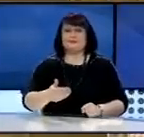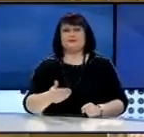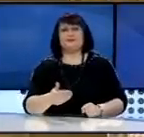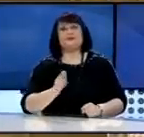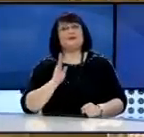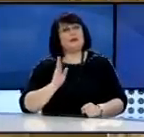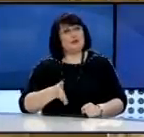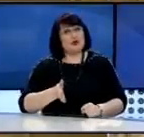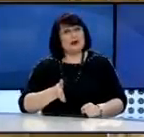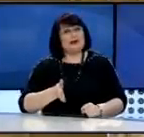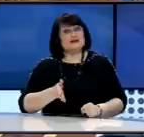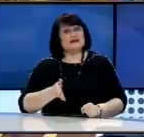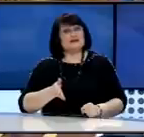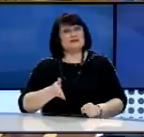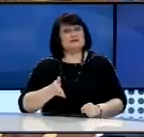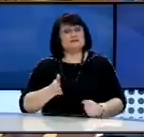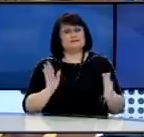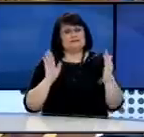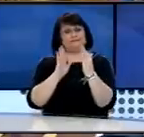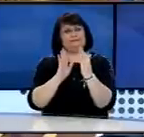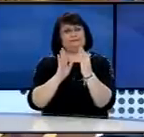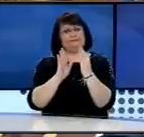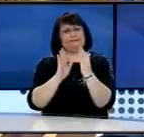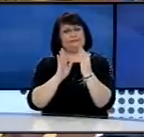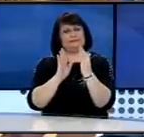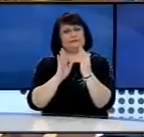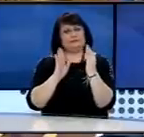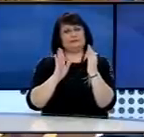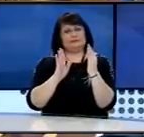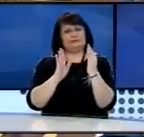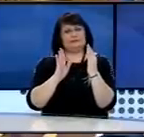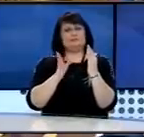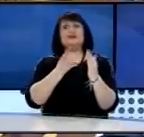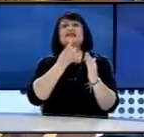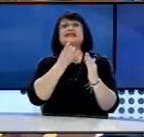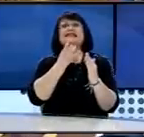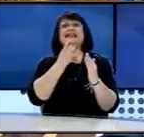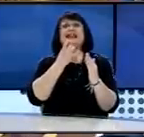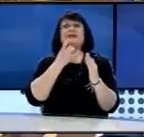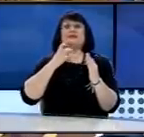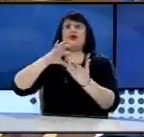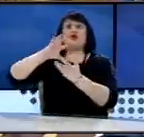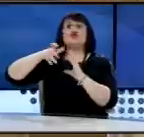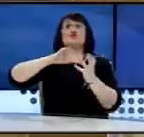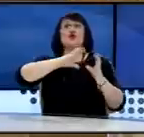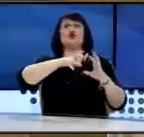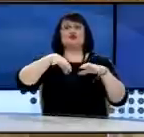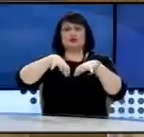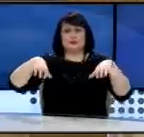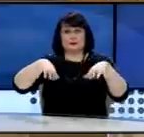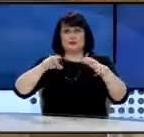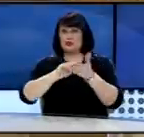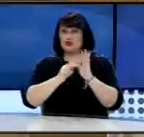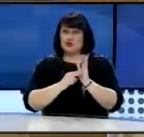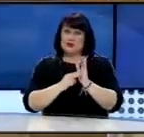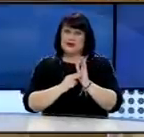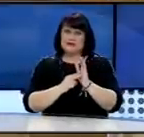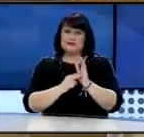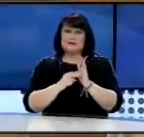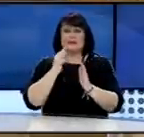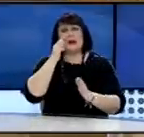να μπορέσει να σταθεί απέναντι στη δημιουργία ενός σκληρά διπολικού κόσμου που, προσέξτε, δεν